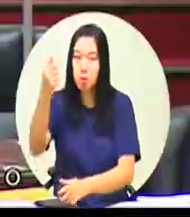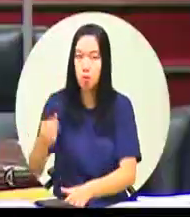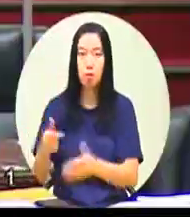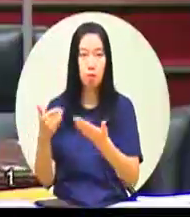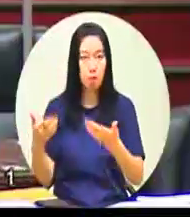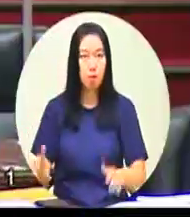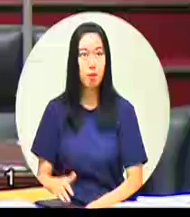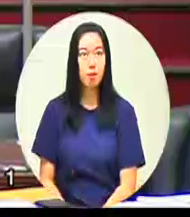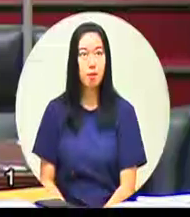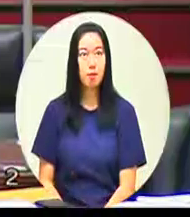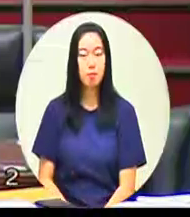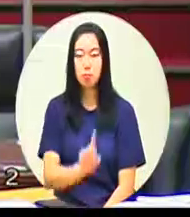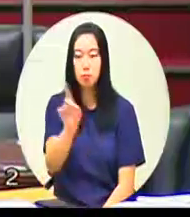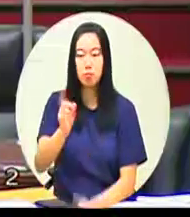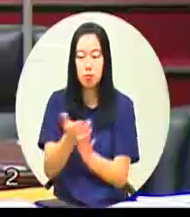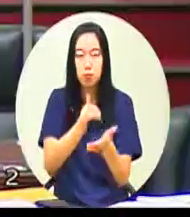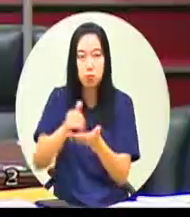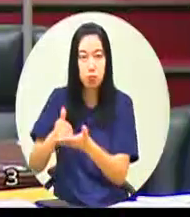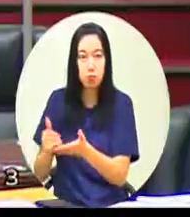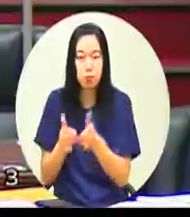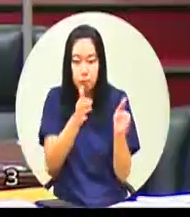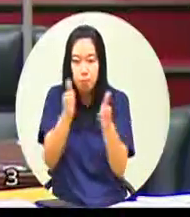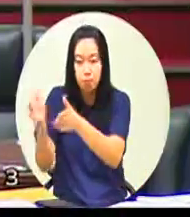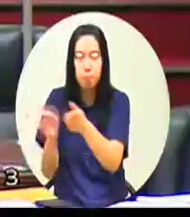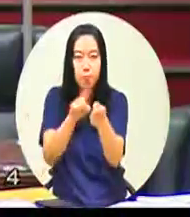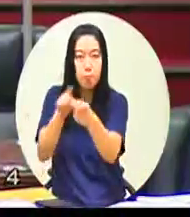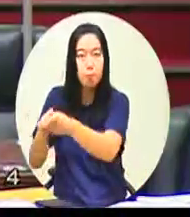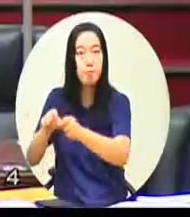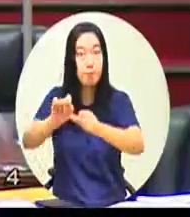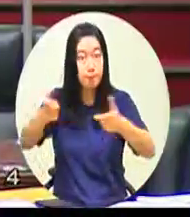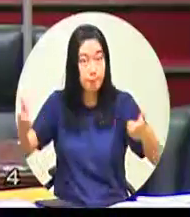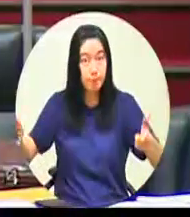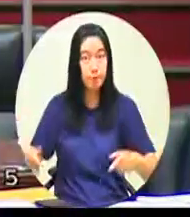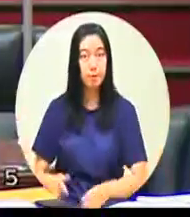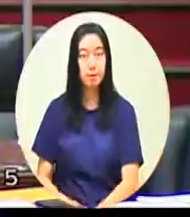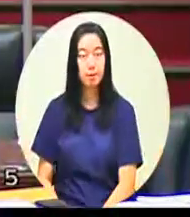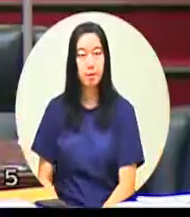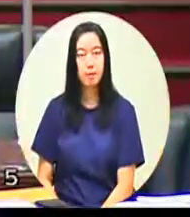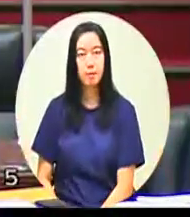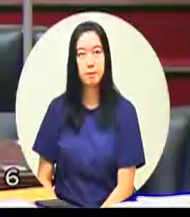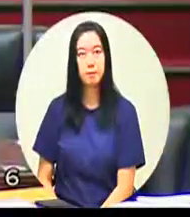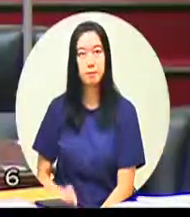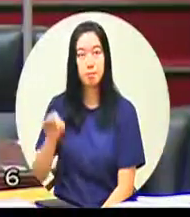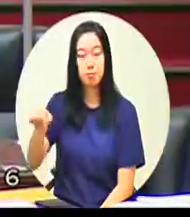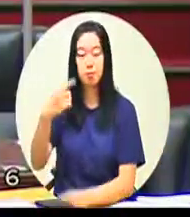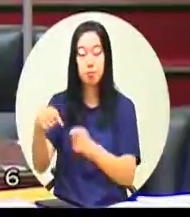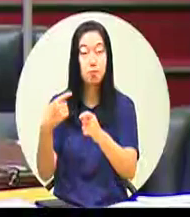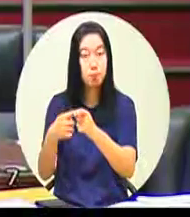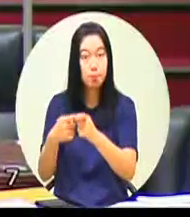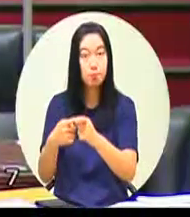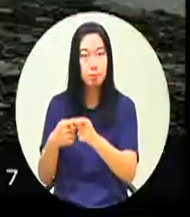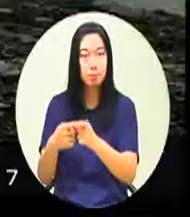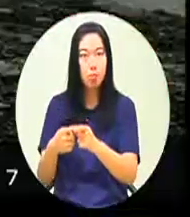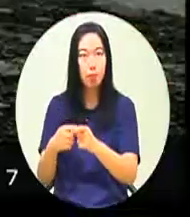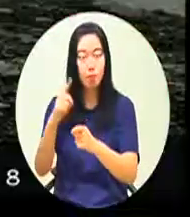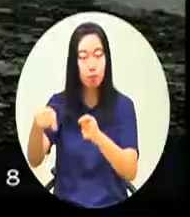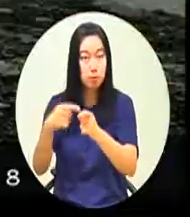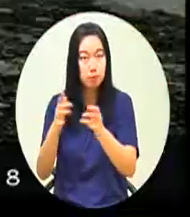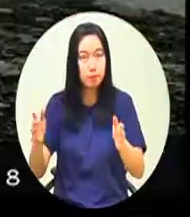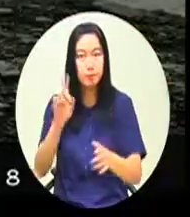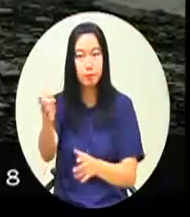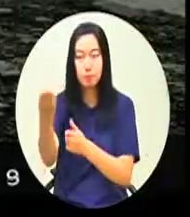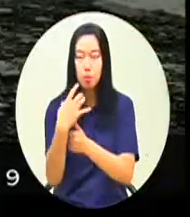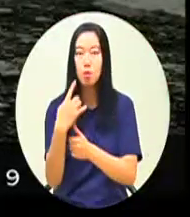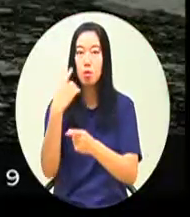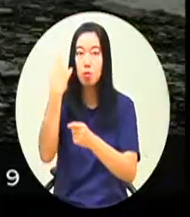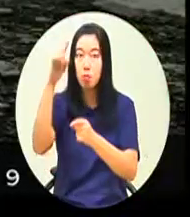使用的目标。都有他使用的目标，局长，这个是一年了哈，一年了。你说明年初